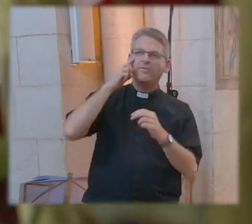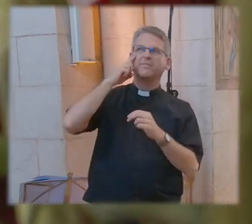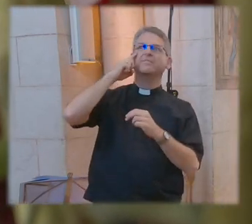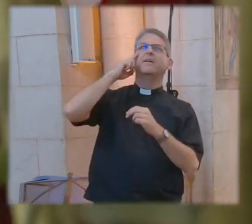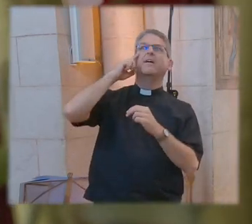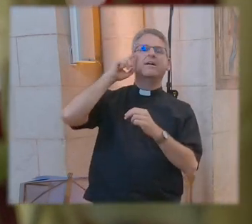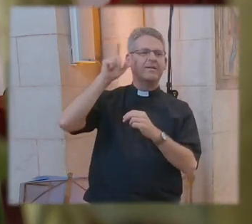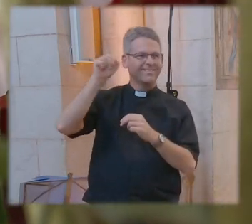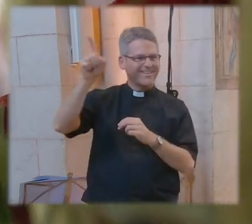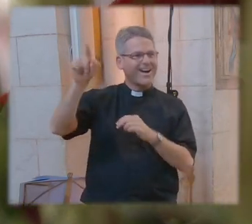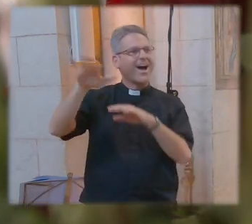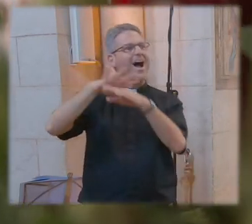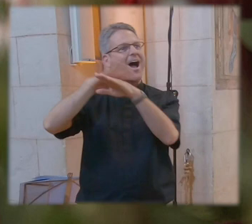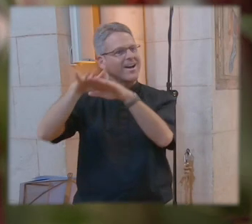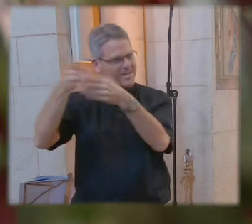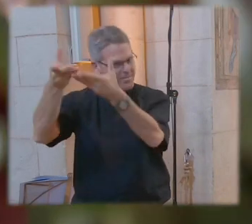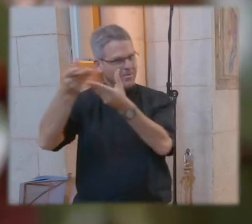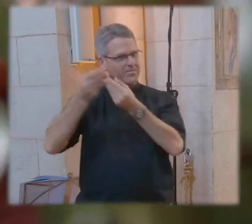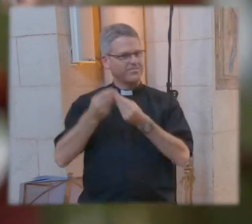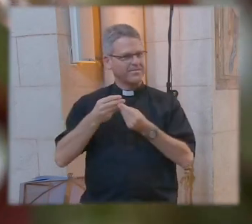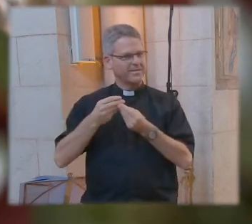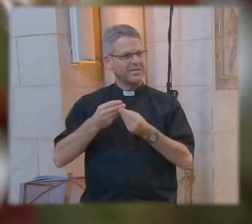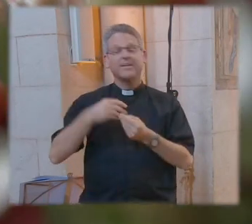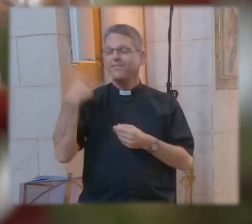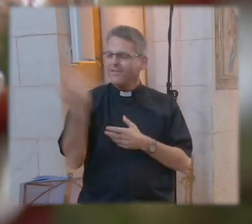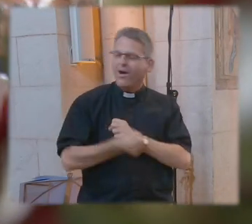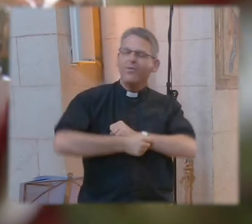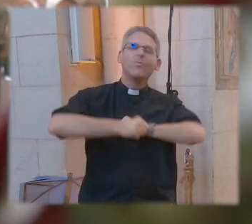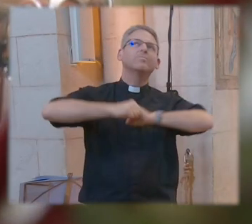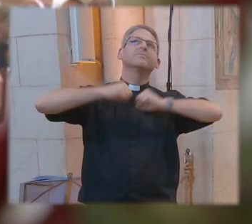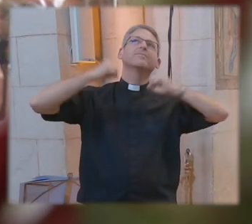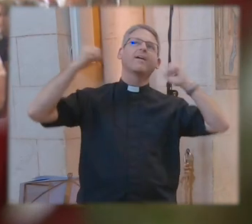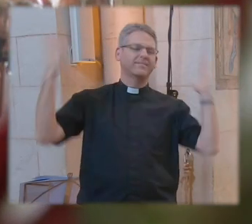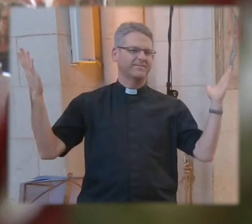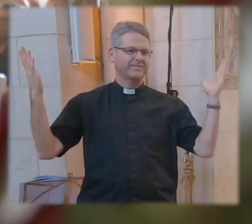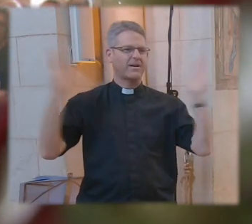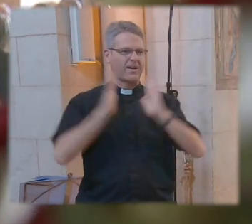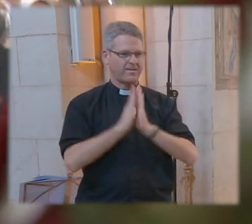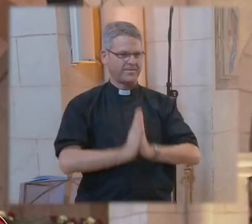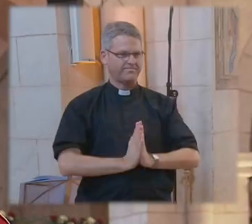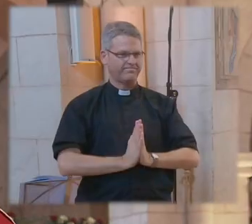Leben. Durch ihn sind wir erlöst und befreit. Amen.